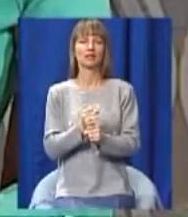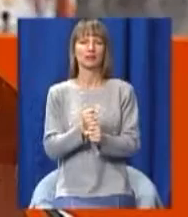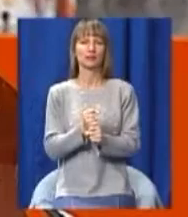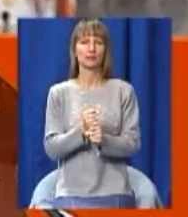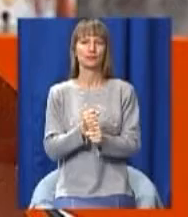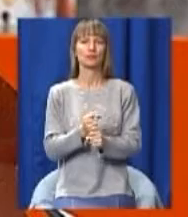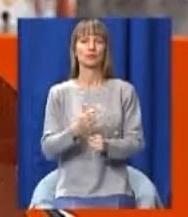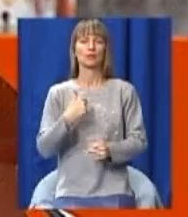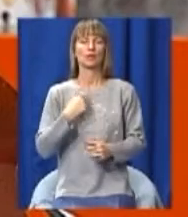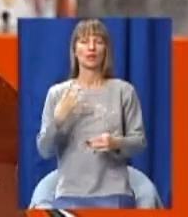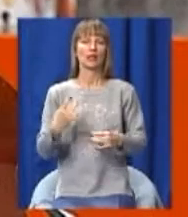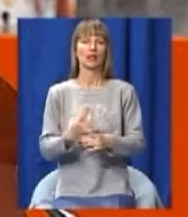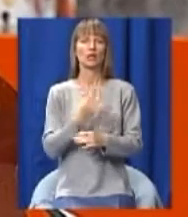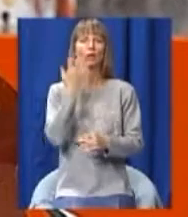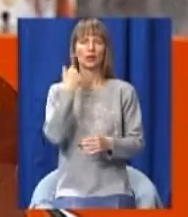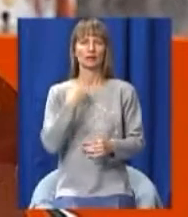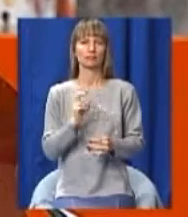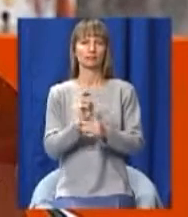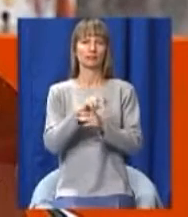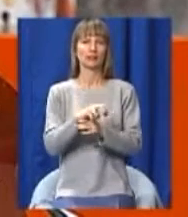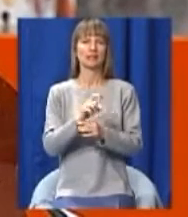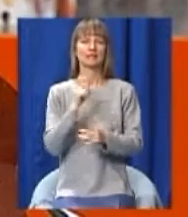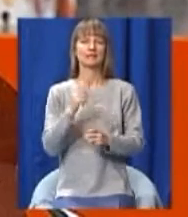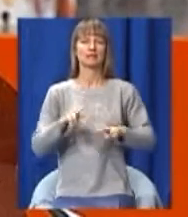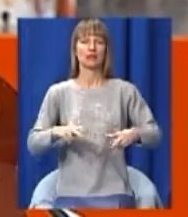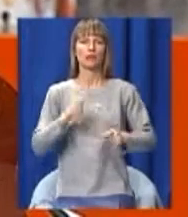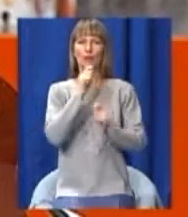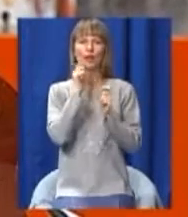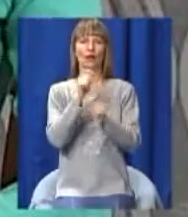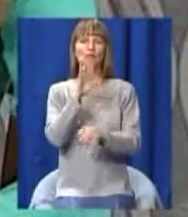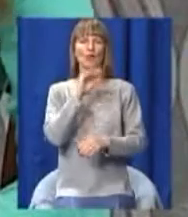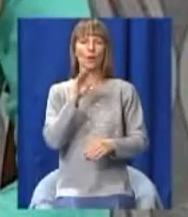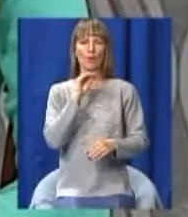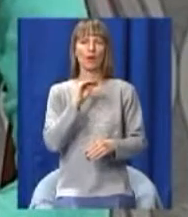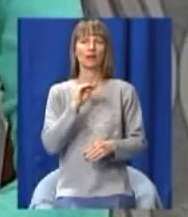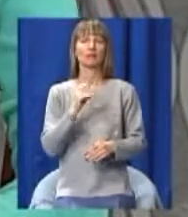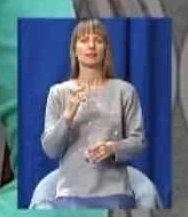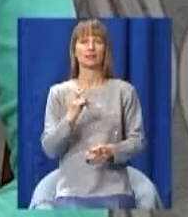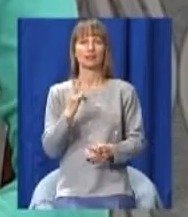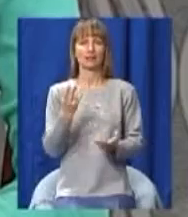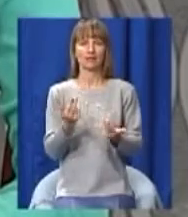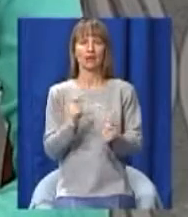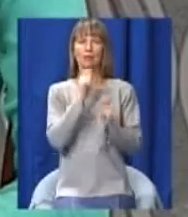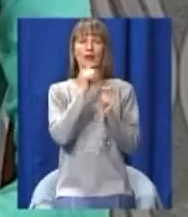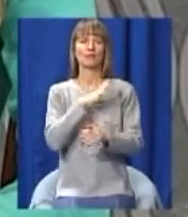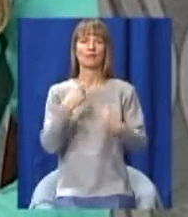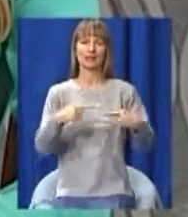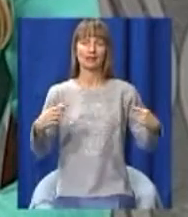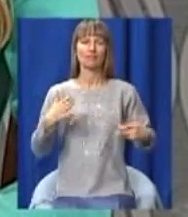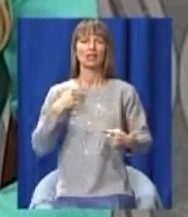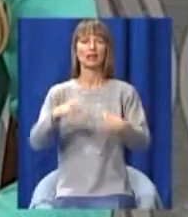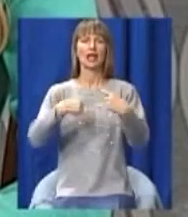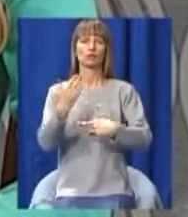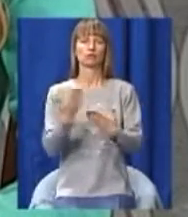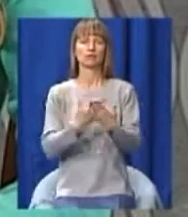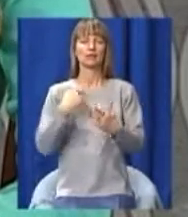дарували? Мені одного разу, коли я прийшла з танцю, подарували собаку. Ну, сюрпризи, вони бувають різні, але у нашій наступній рубриці